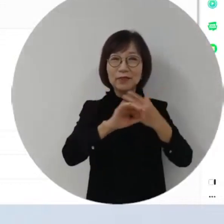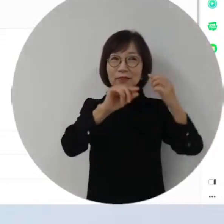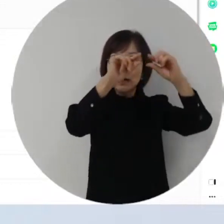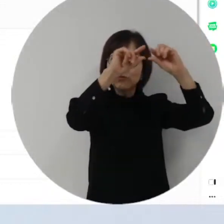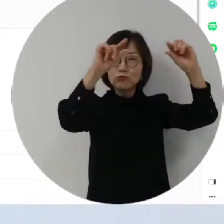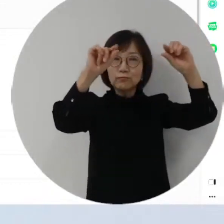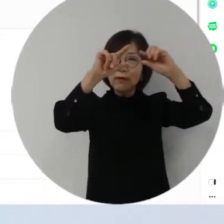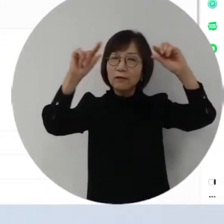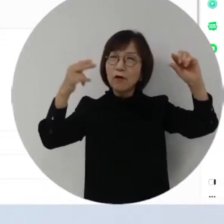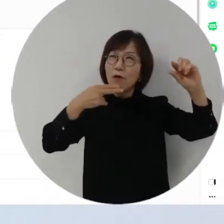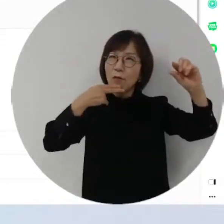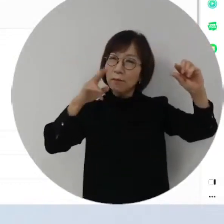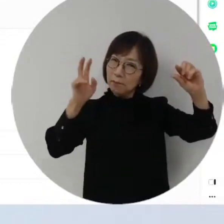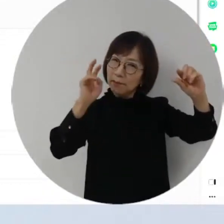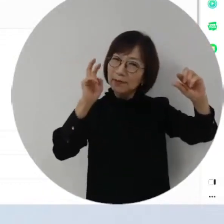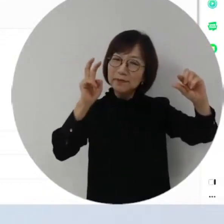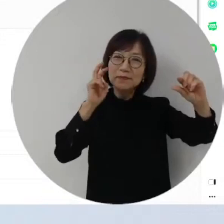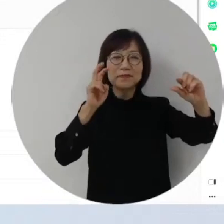수도 있어요.